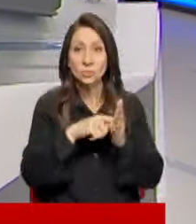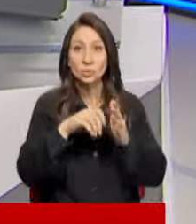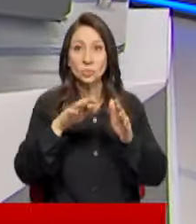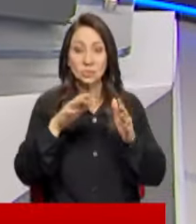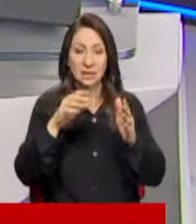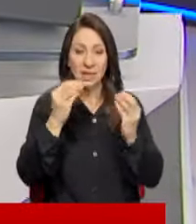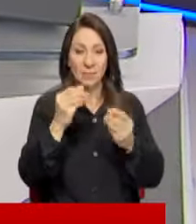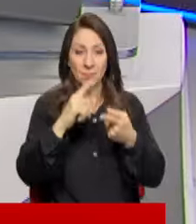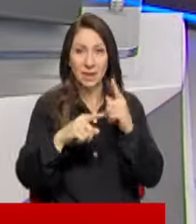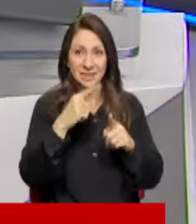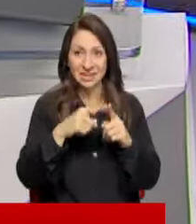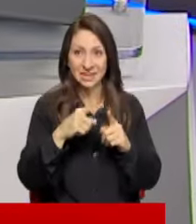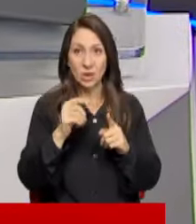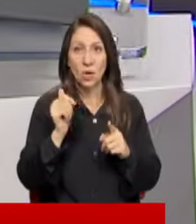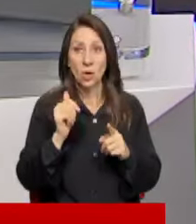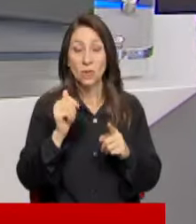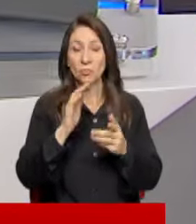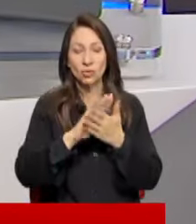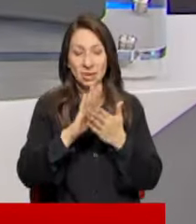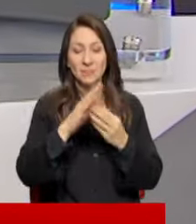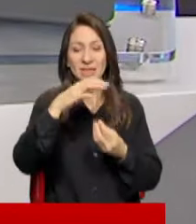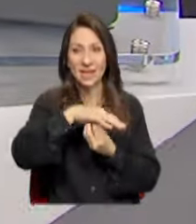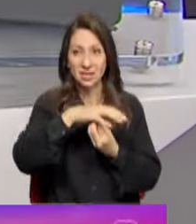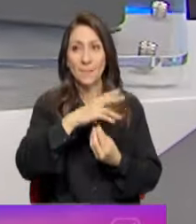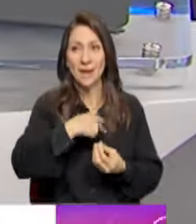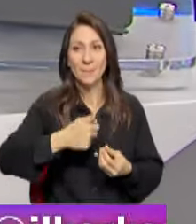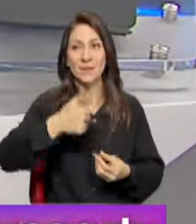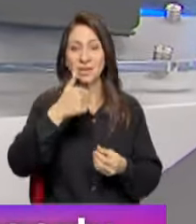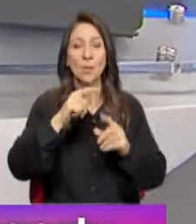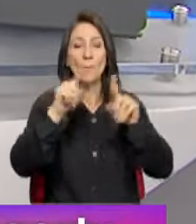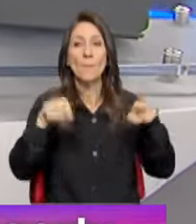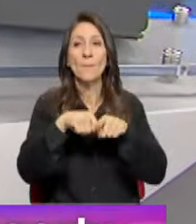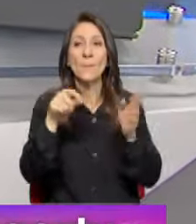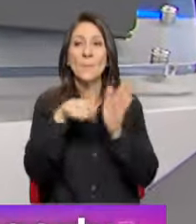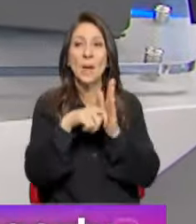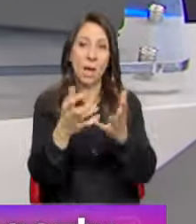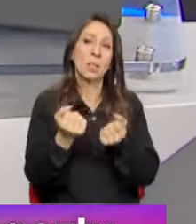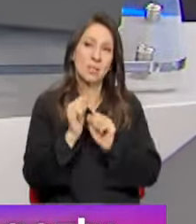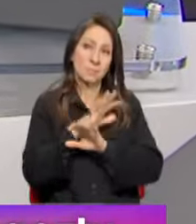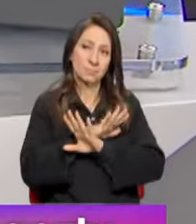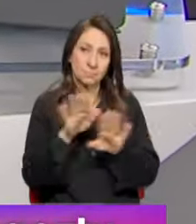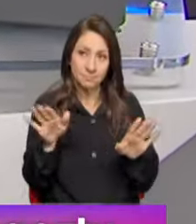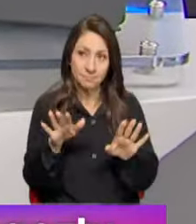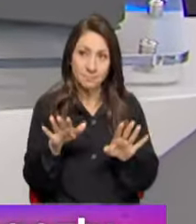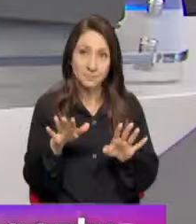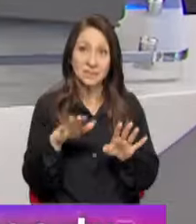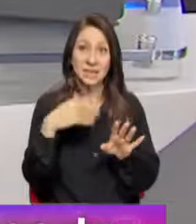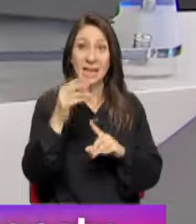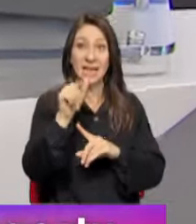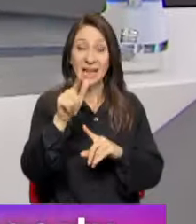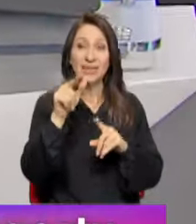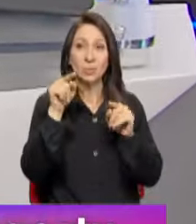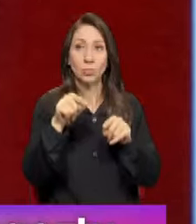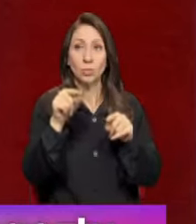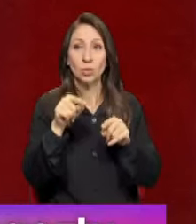oldu. İyi Parti'nin Ordu düzeltiyorum Nevşehir Belediye Başkanı mazbatasını aldı. Yine diğer illerde de